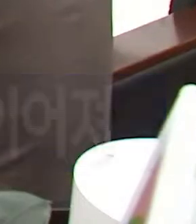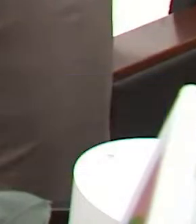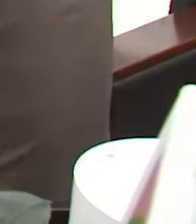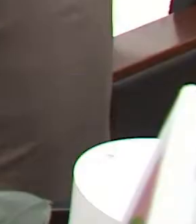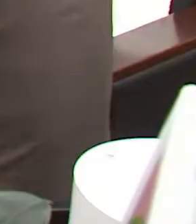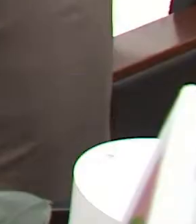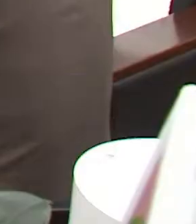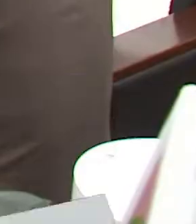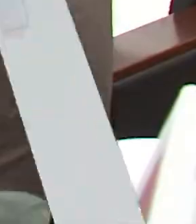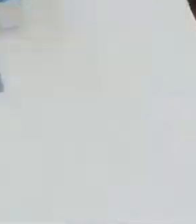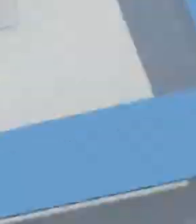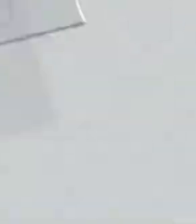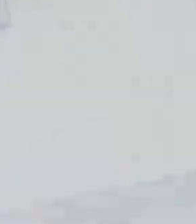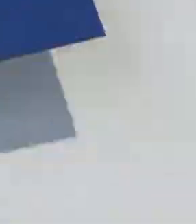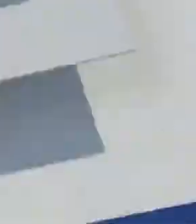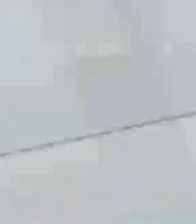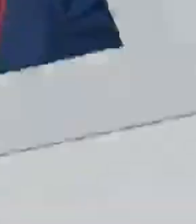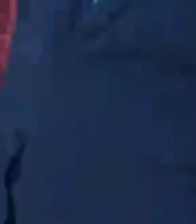이어졌습니다.